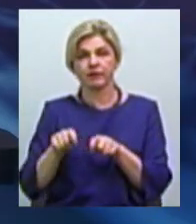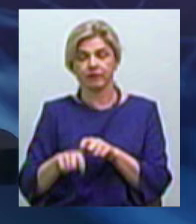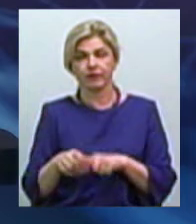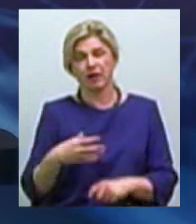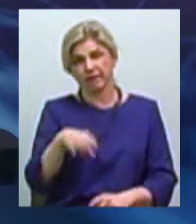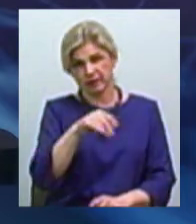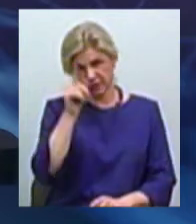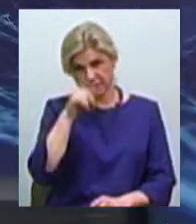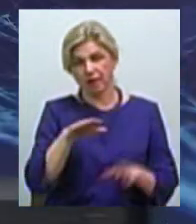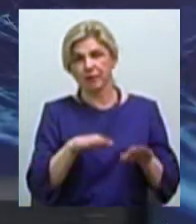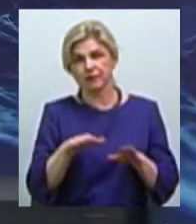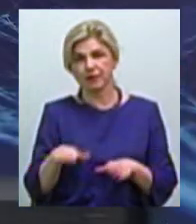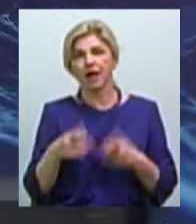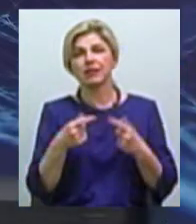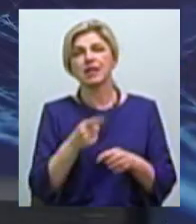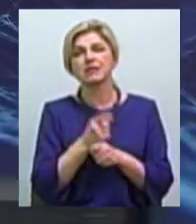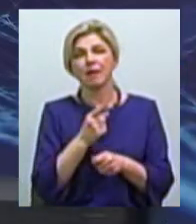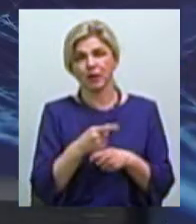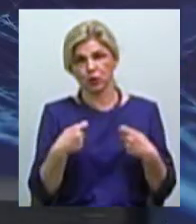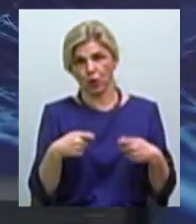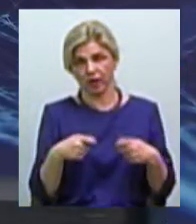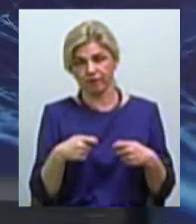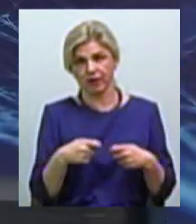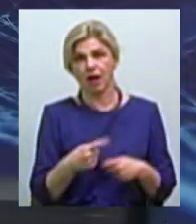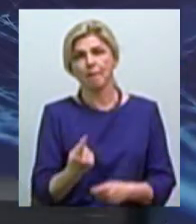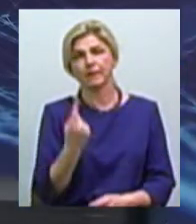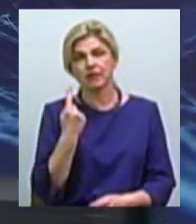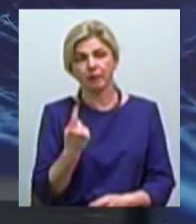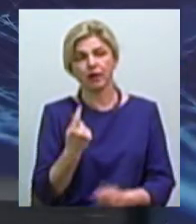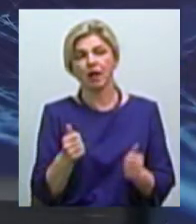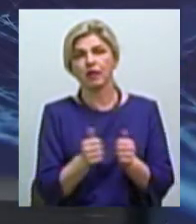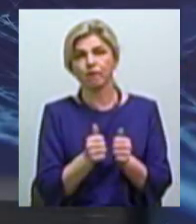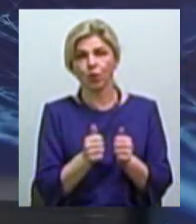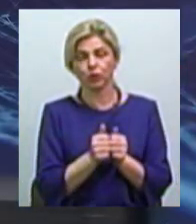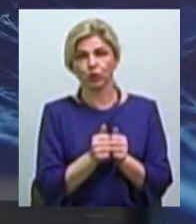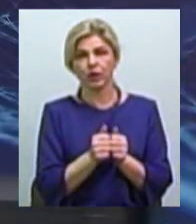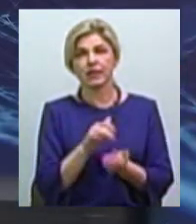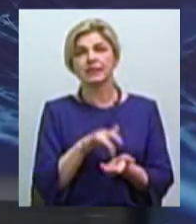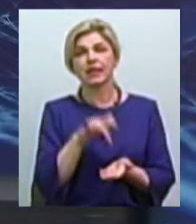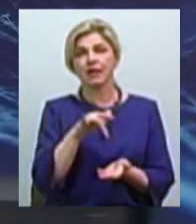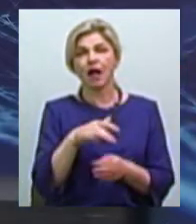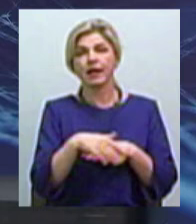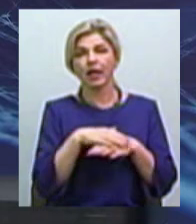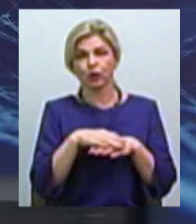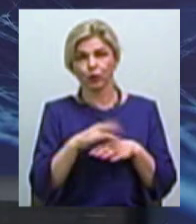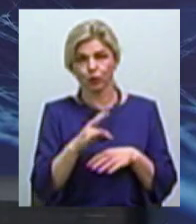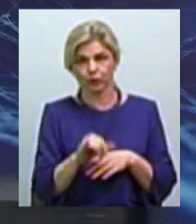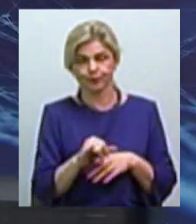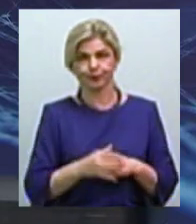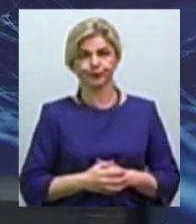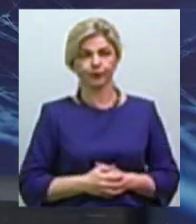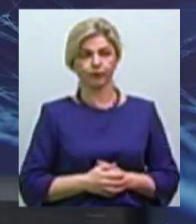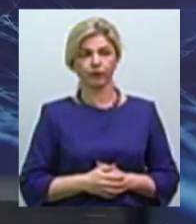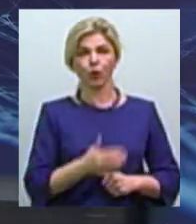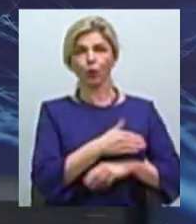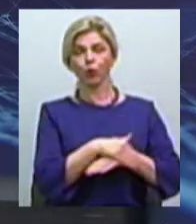відомі несанкціонованої торгівлі. Це насамперед навколо центрального ринку. Це